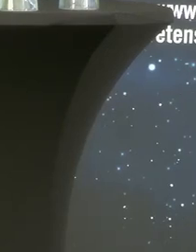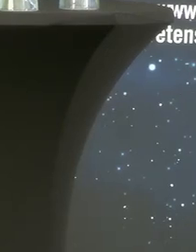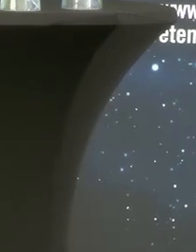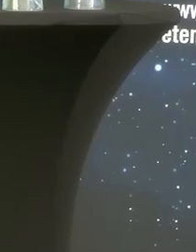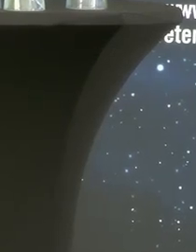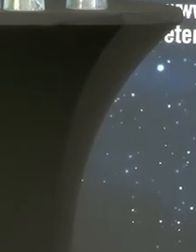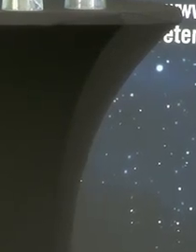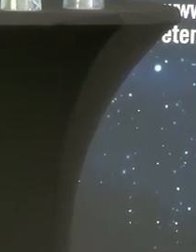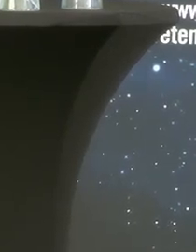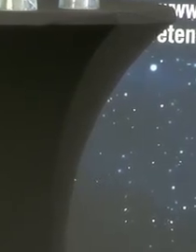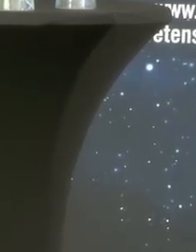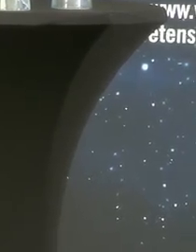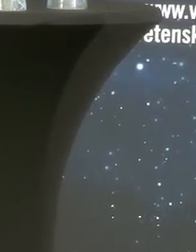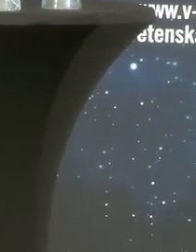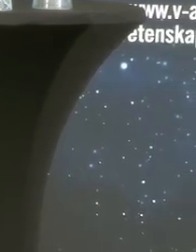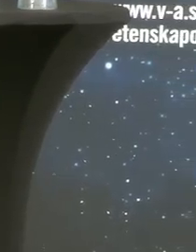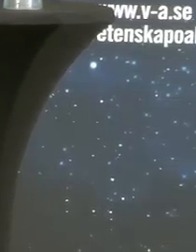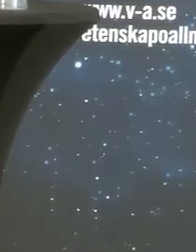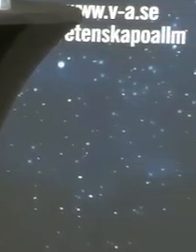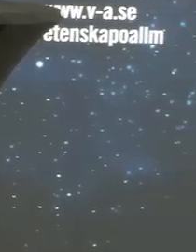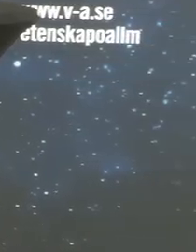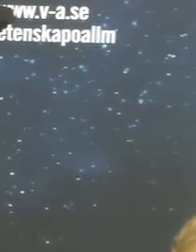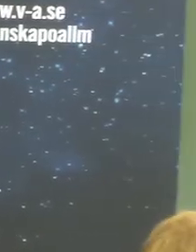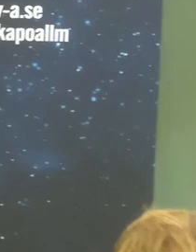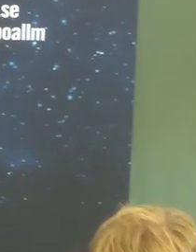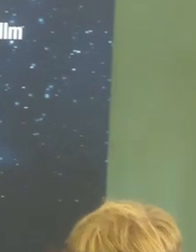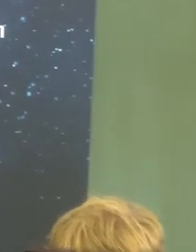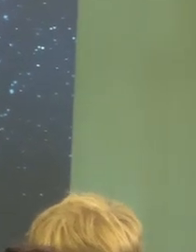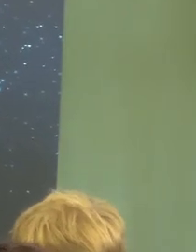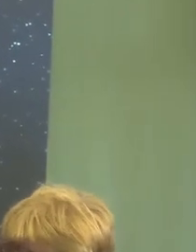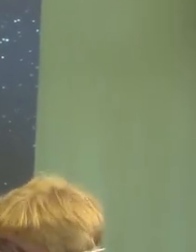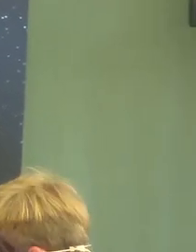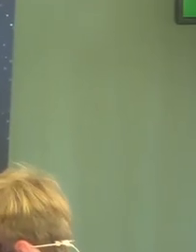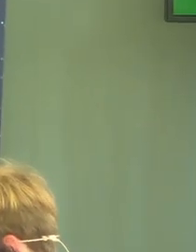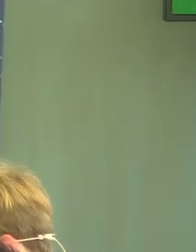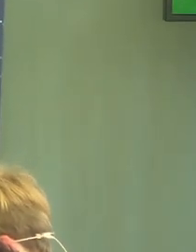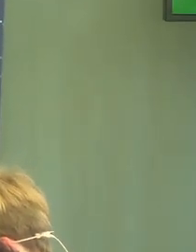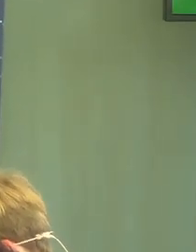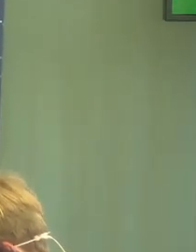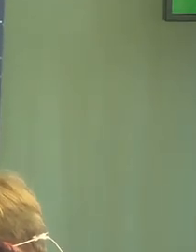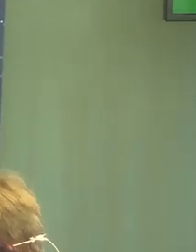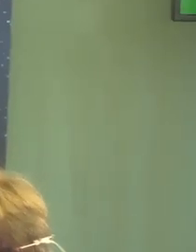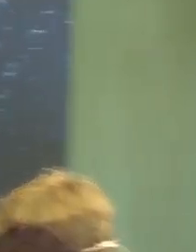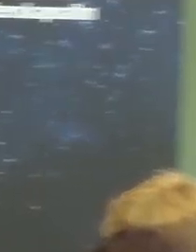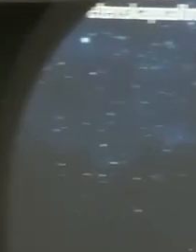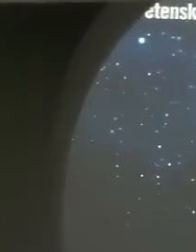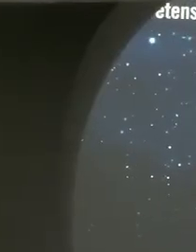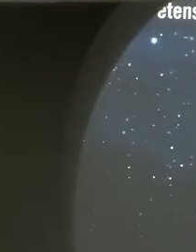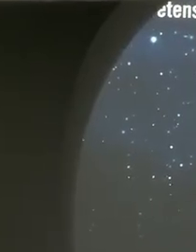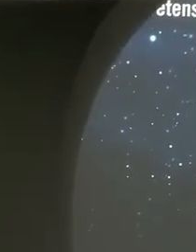är vanligtvis utredare på Svensk biblioteksförening, men jag har fått äran att moderera det här